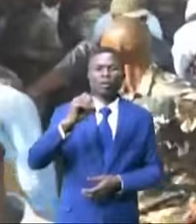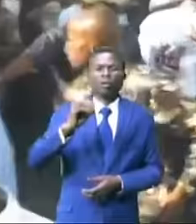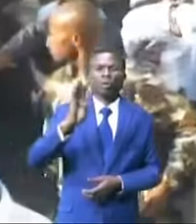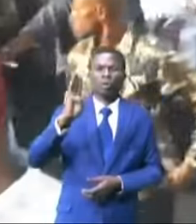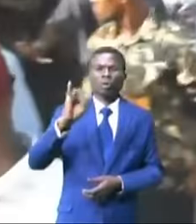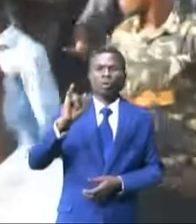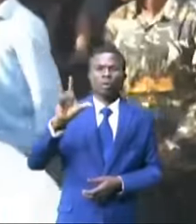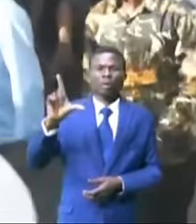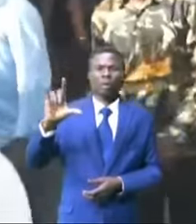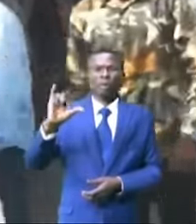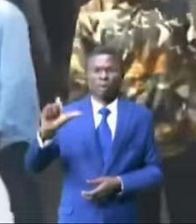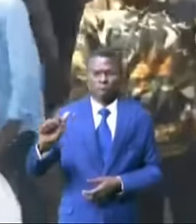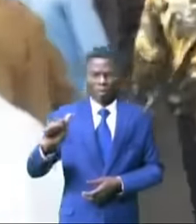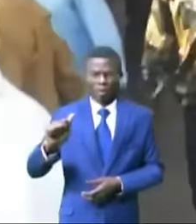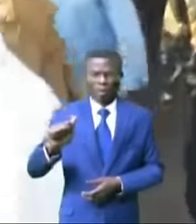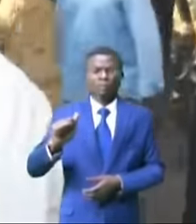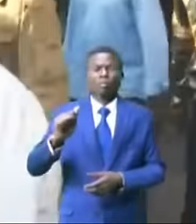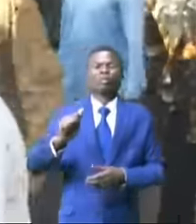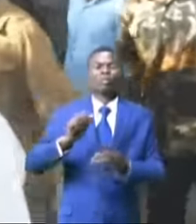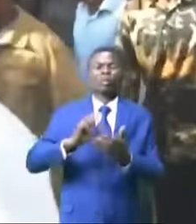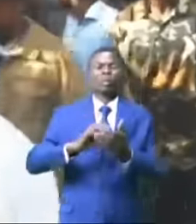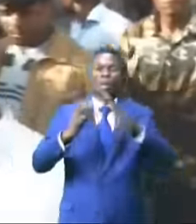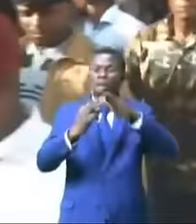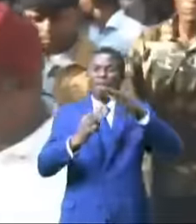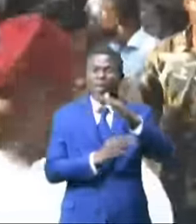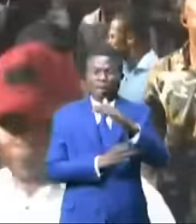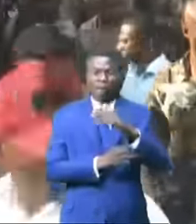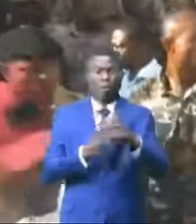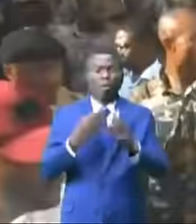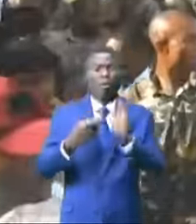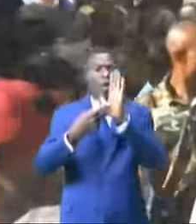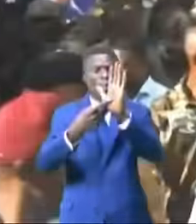l'État, ces réalisations ne sont pas visibles